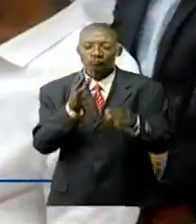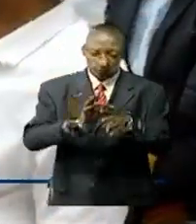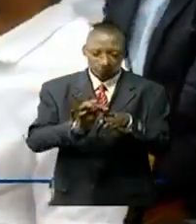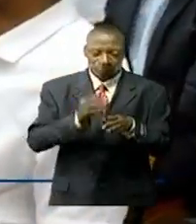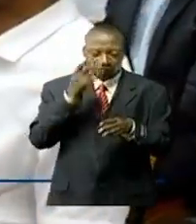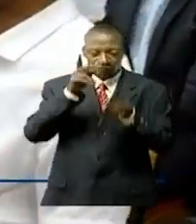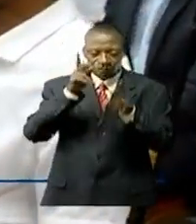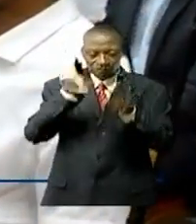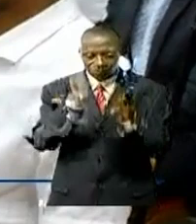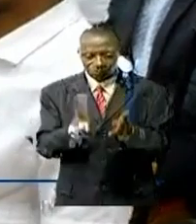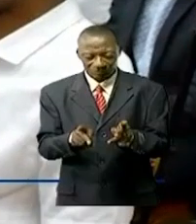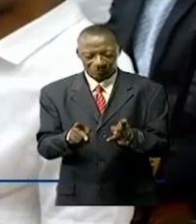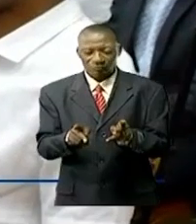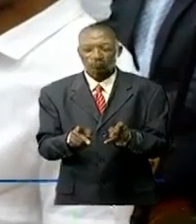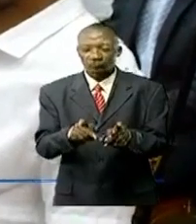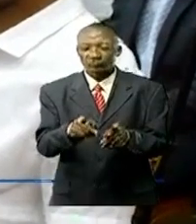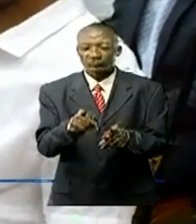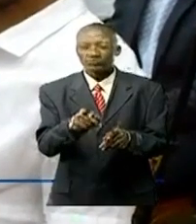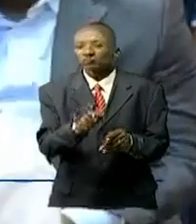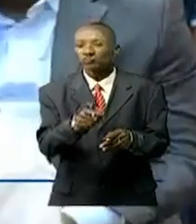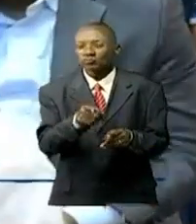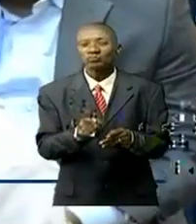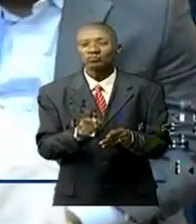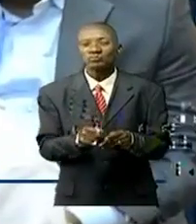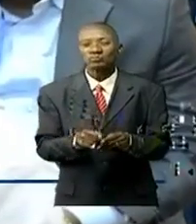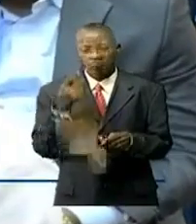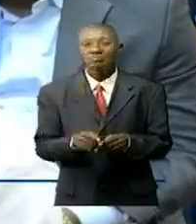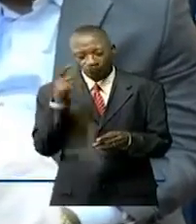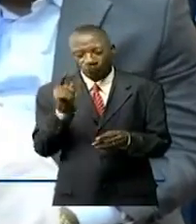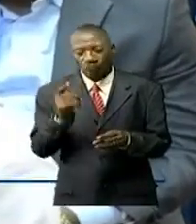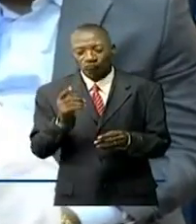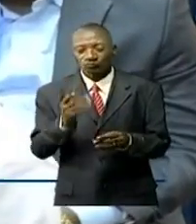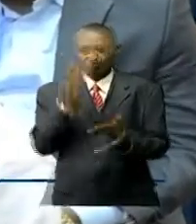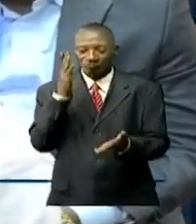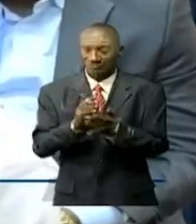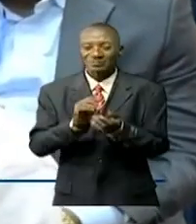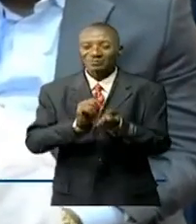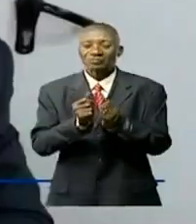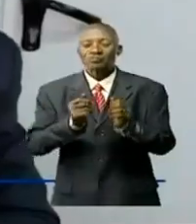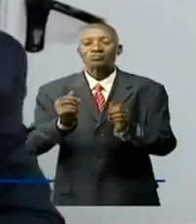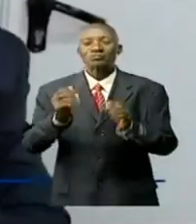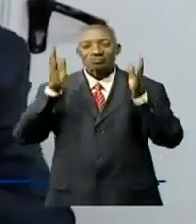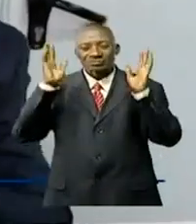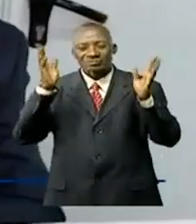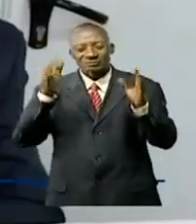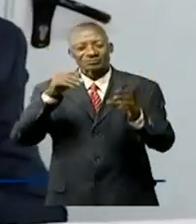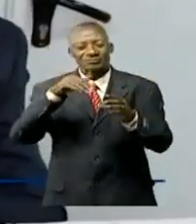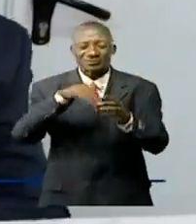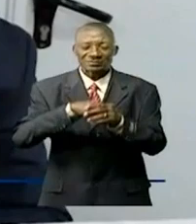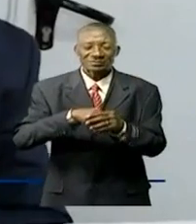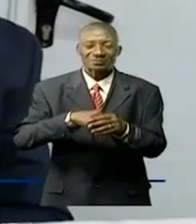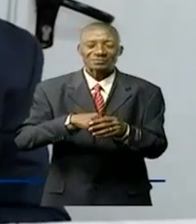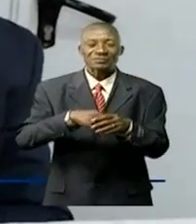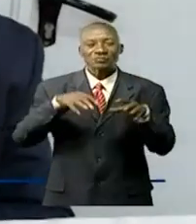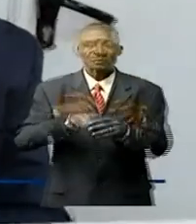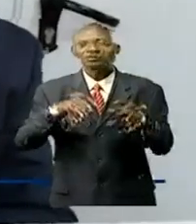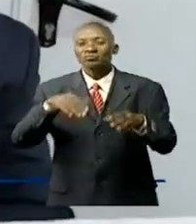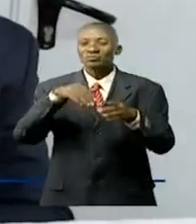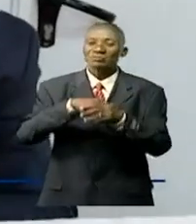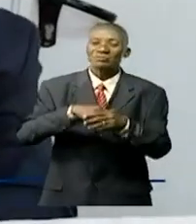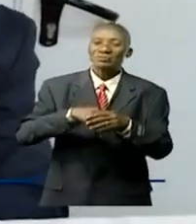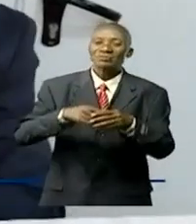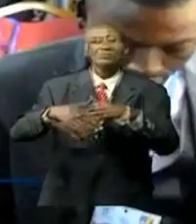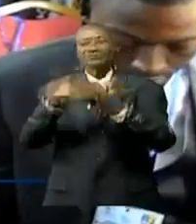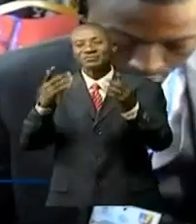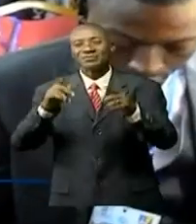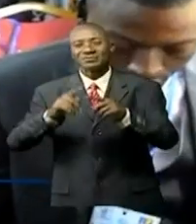intervention criminologique auprès des personnes stigmatisées. Précision du professeur Raoul Kienge-Kienge est directeur de l'école de